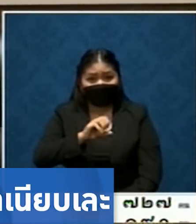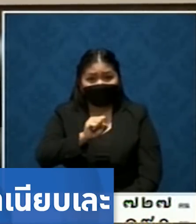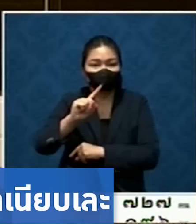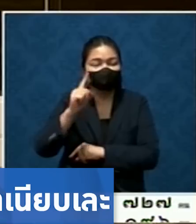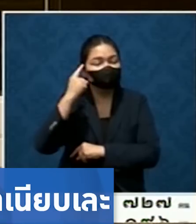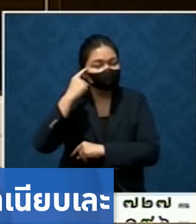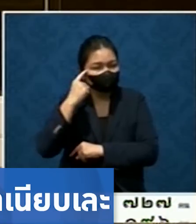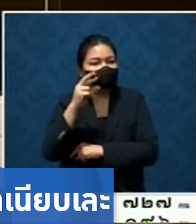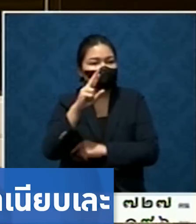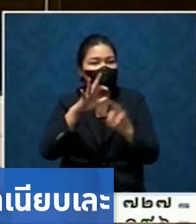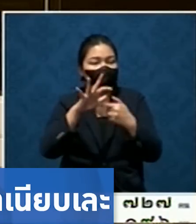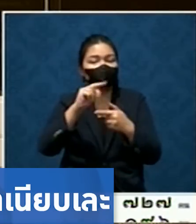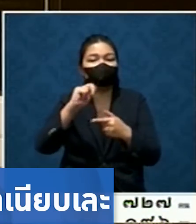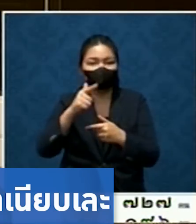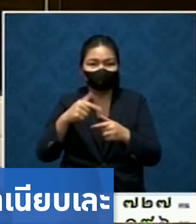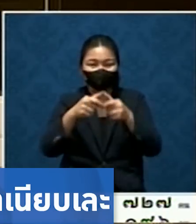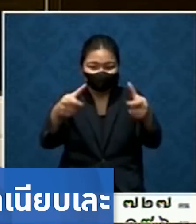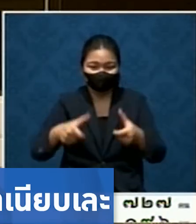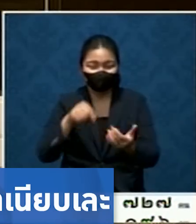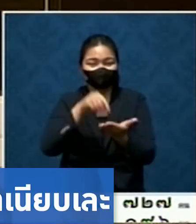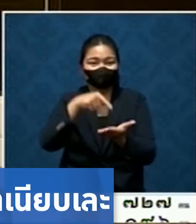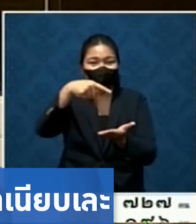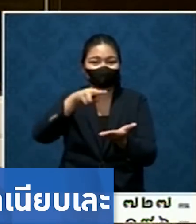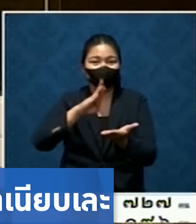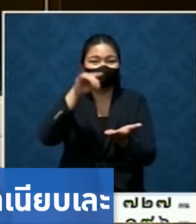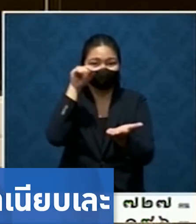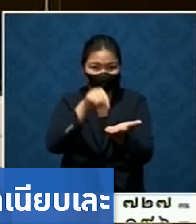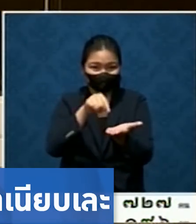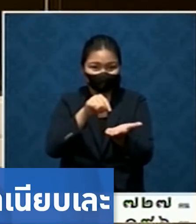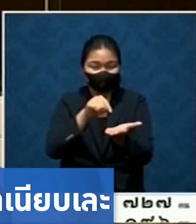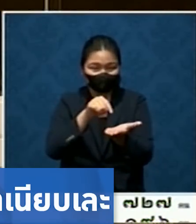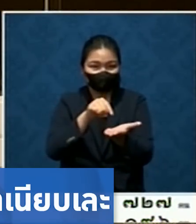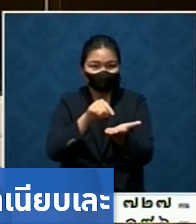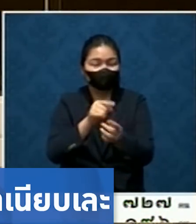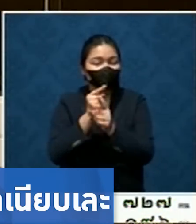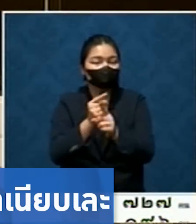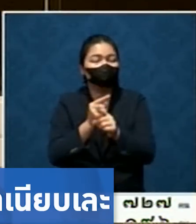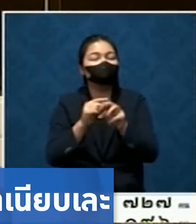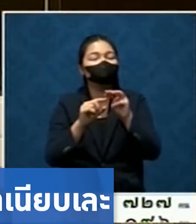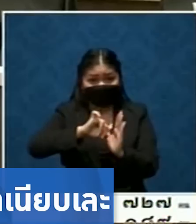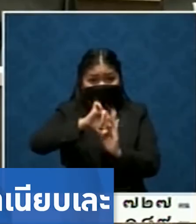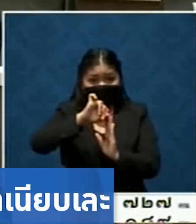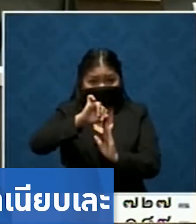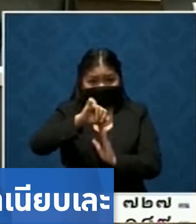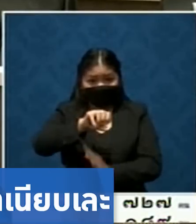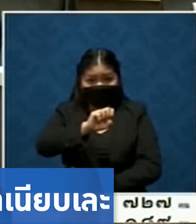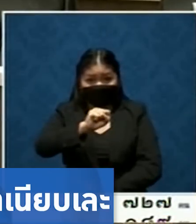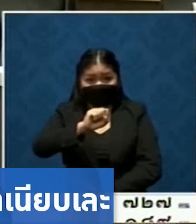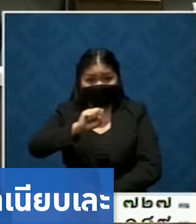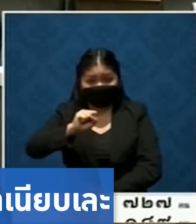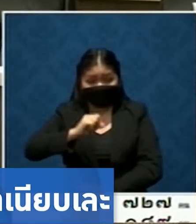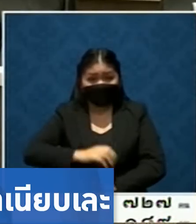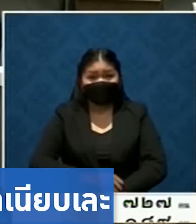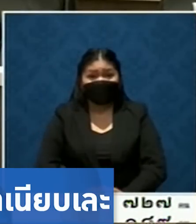เอกประวิตรนี่คือรอยร้าวที่กำลังทางกว้างขึ้นหลังจากที่สุด 500ซึ่งจะเอื้อพรรคเล็กถูกทำลายลงไปโดยพลังประชารัฐ